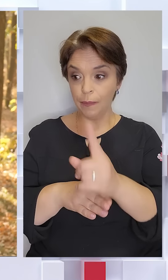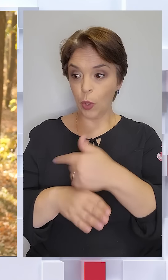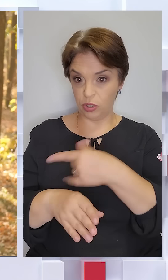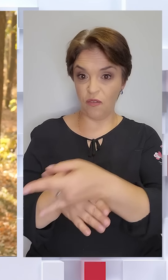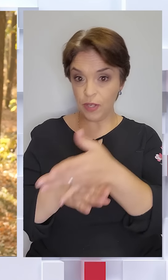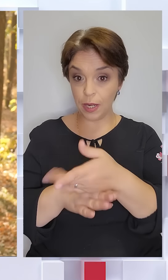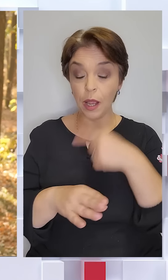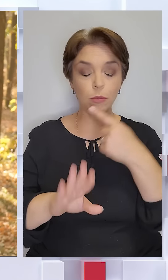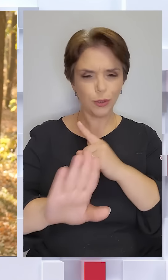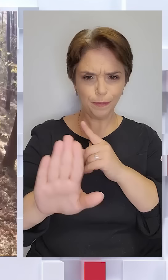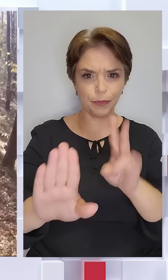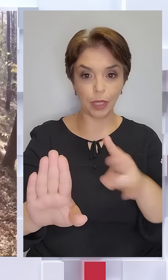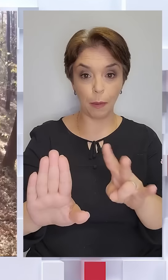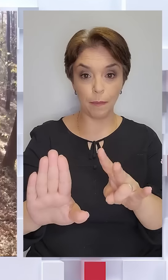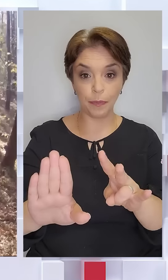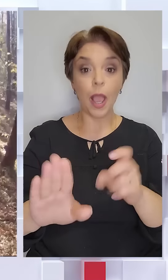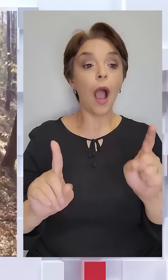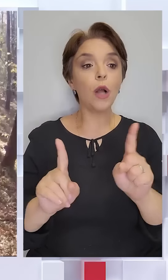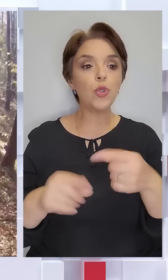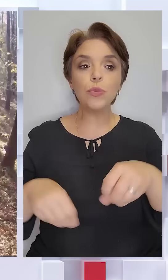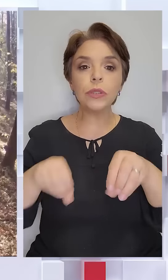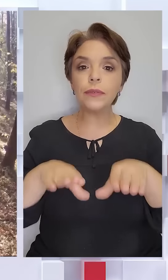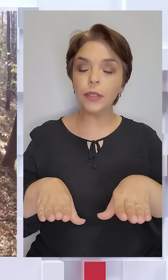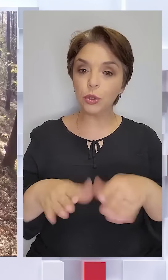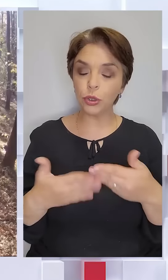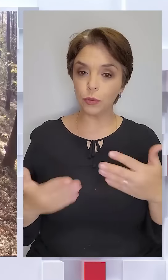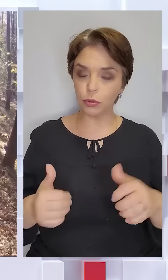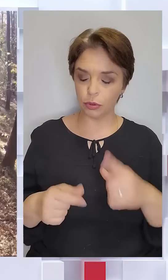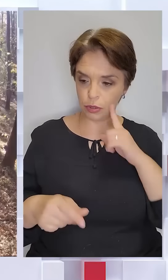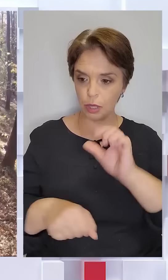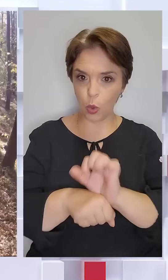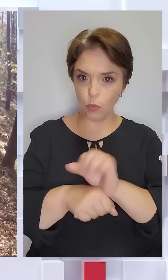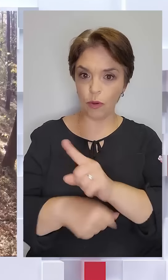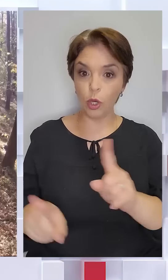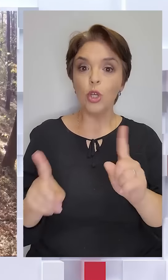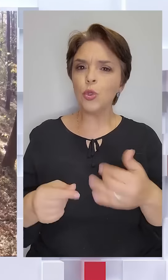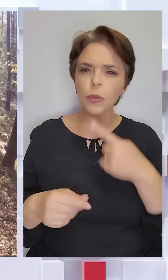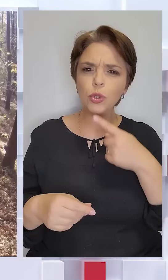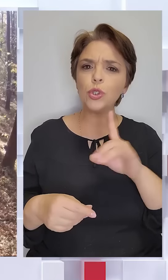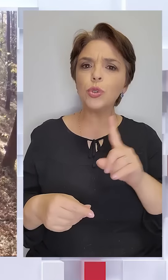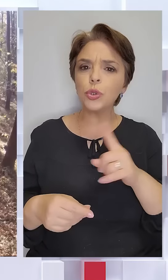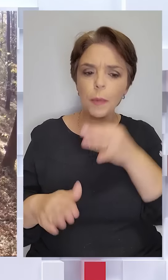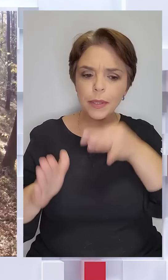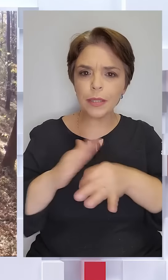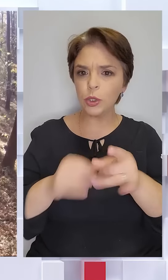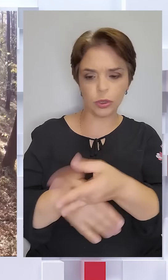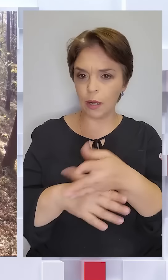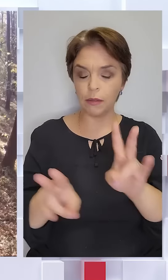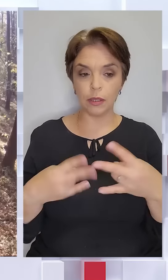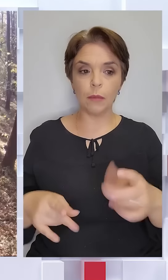хотів вистрілити. Я йому говорю, не треба. А чому ти вирішив от загальмувати його? Що тобі підказало, що стріляти не